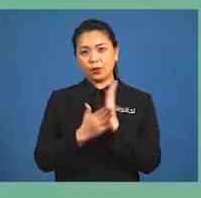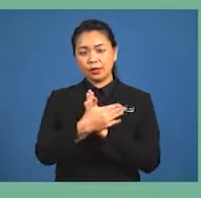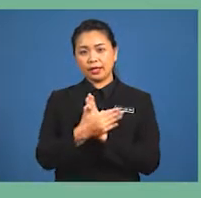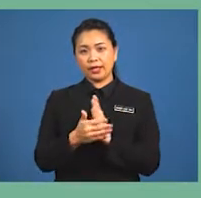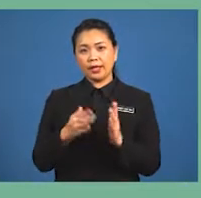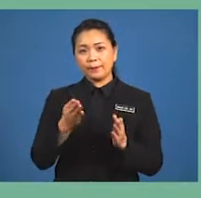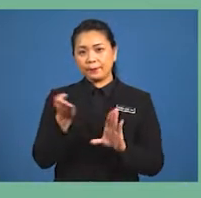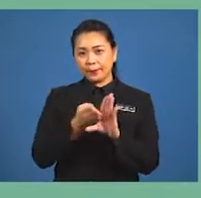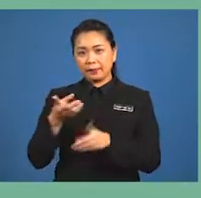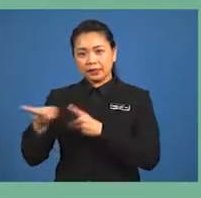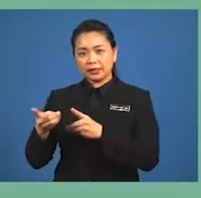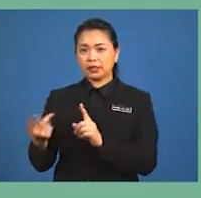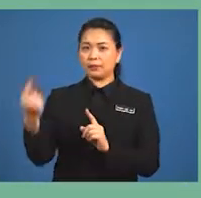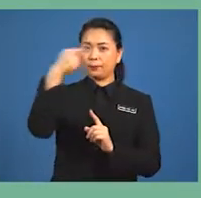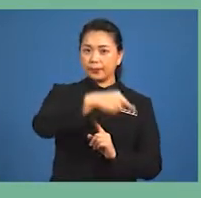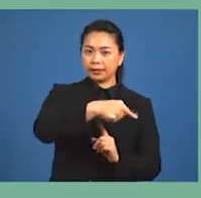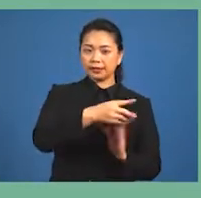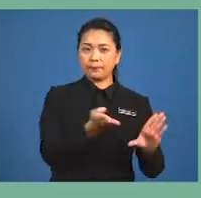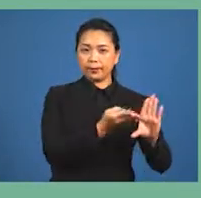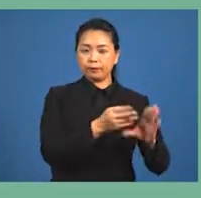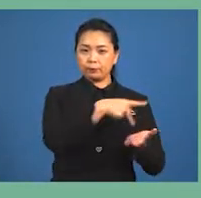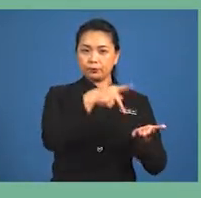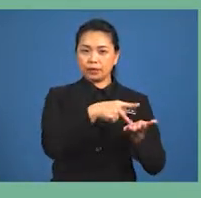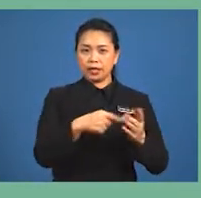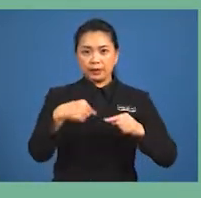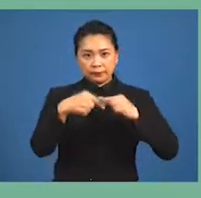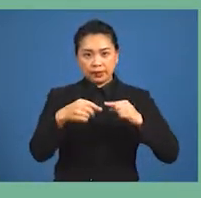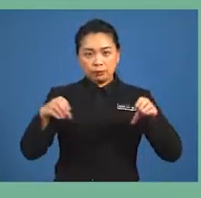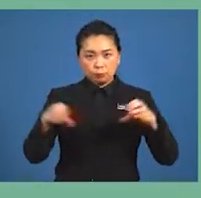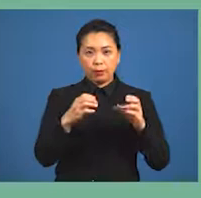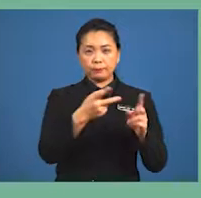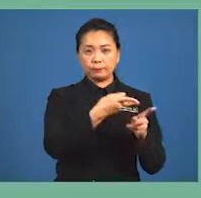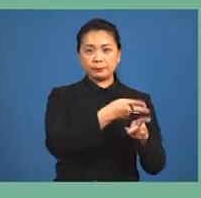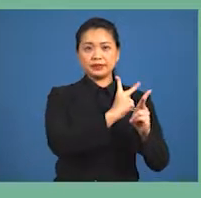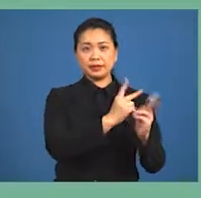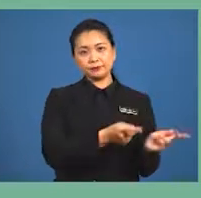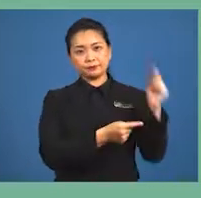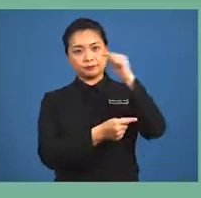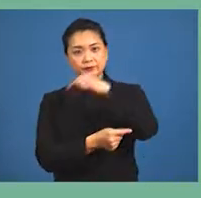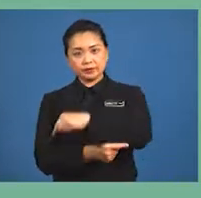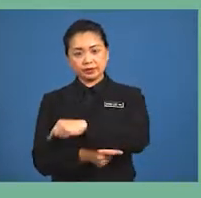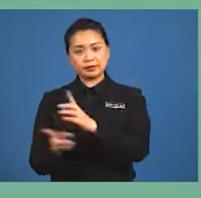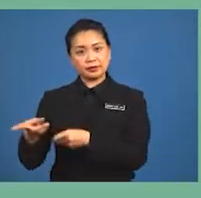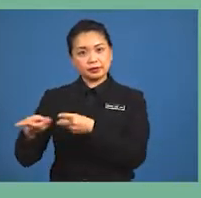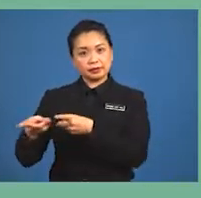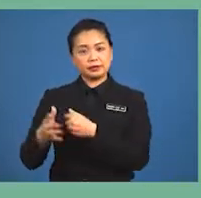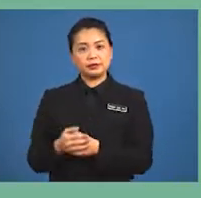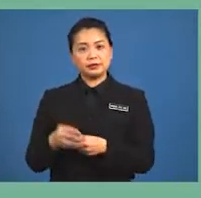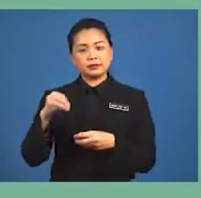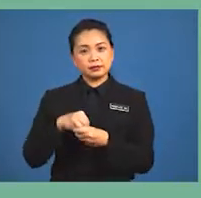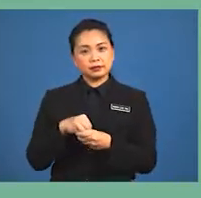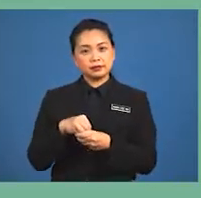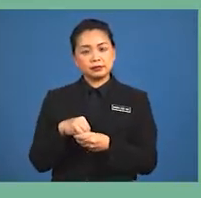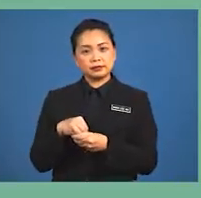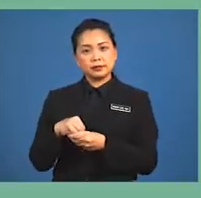perdagangan kepada bank pusat apabila membuat pinjaman daripada bank pusat. Dalam keadaan tertentu,